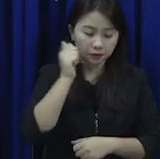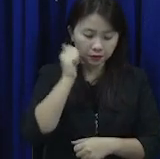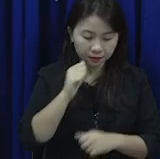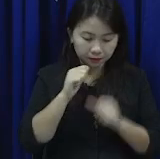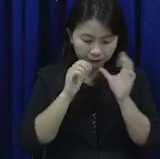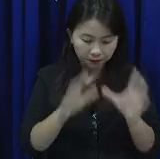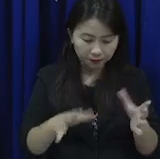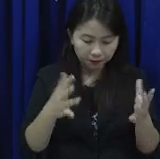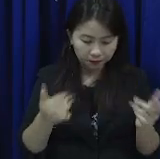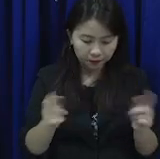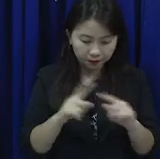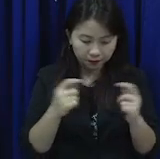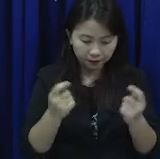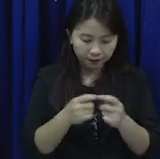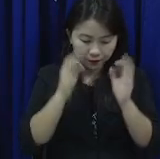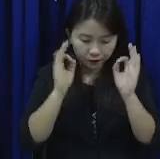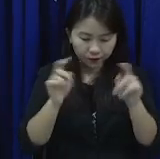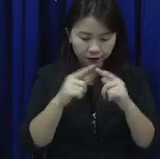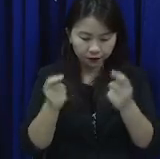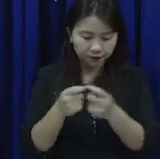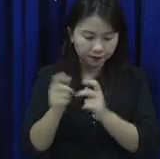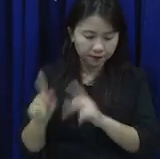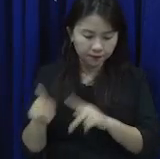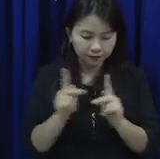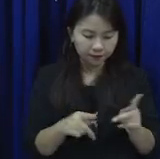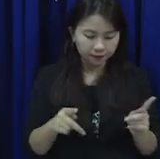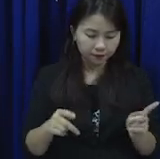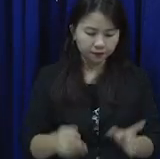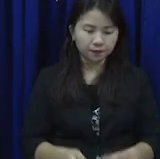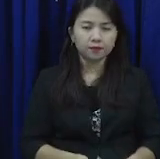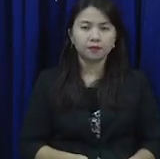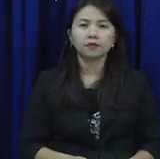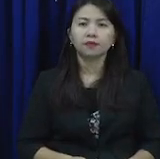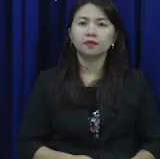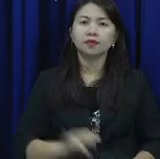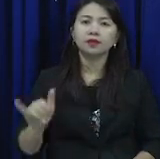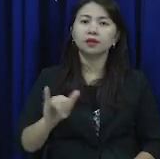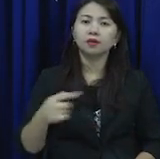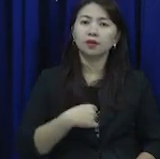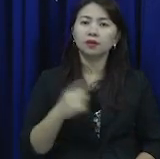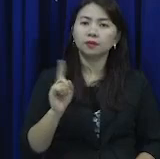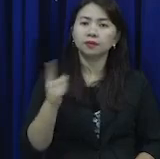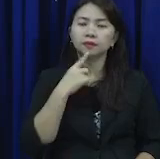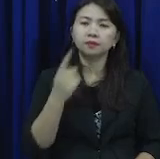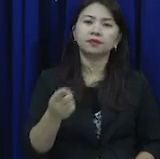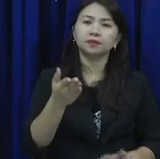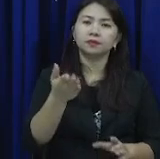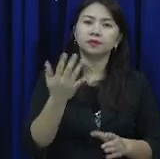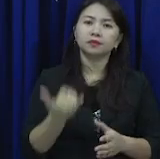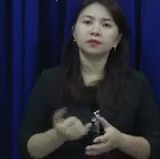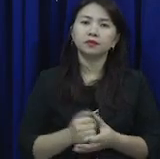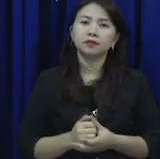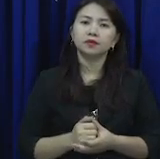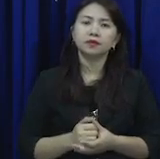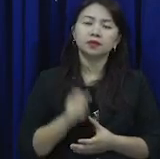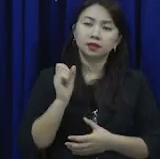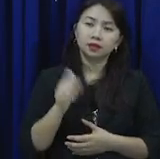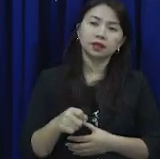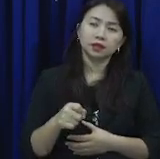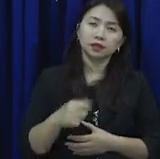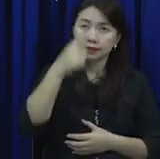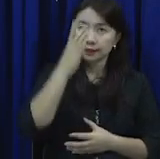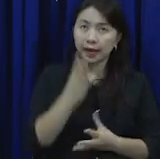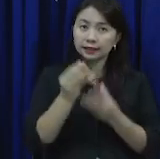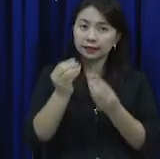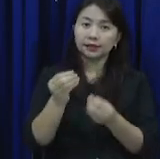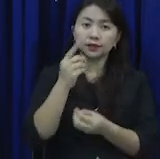team Focus team preparation Ilagay niyo sa isipan niyo ' ung pinag-uusapan natin ngayon Sabi ko nga sa inyo eh na binibigyan kayo lagi ng kalinawan ng